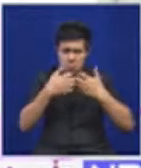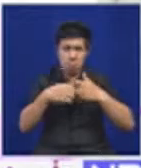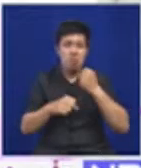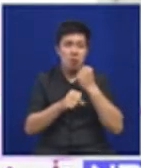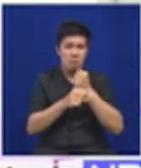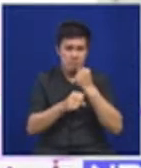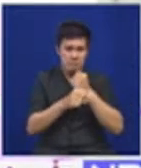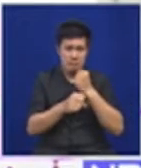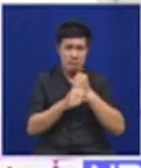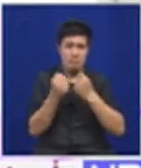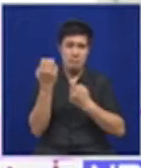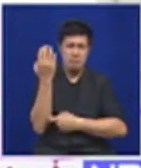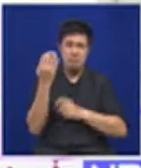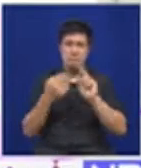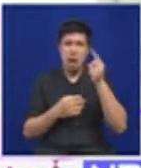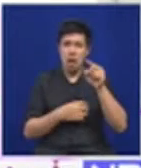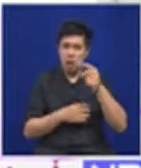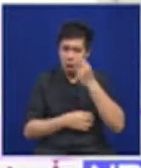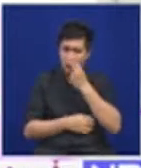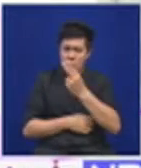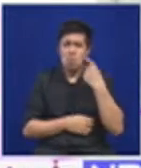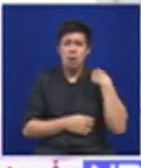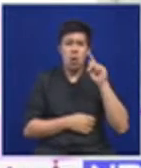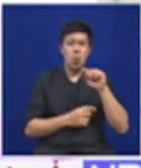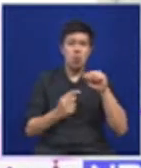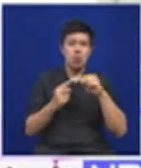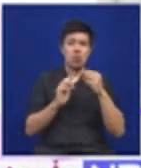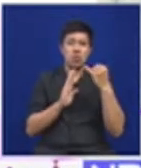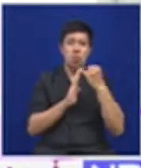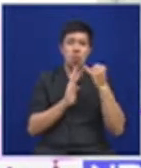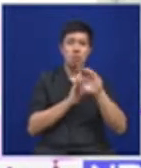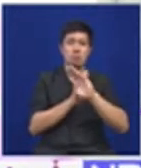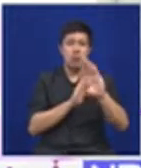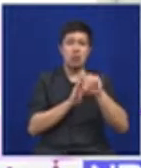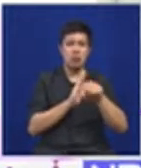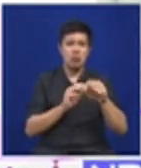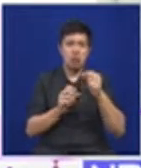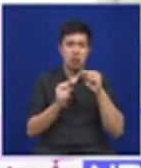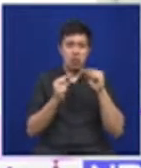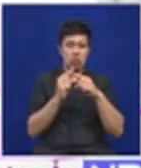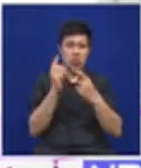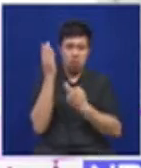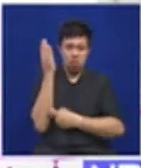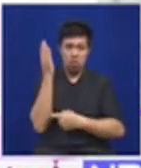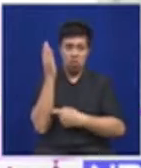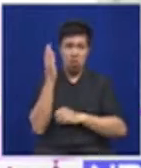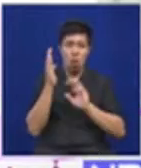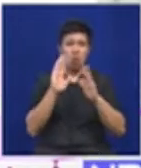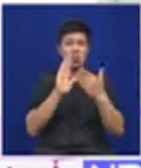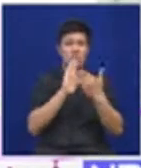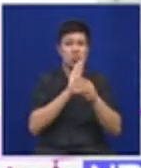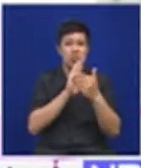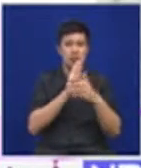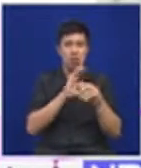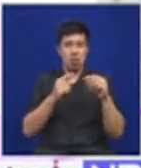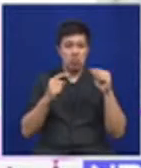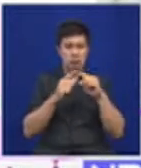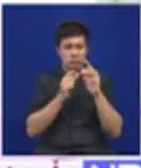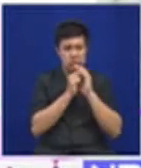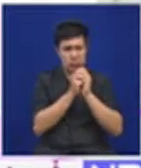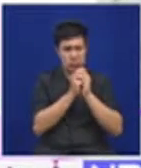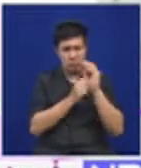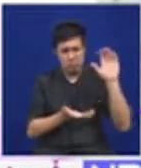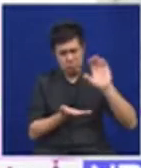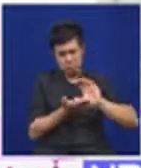นะครับเพราะเขาเห็นผลประโยชน์ว่าเนื่องจากพื้นการเนี่ยเป็นพื้นที่ปลูกยางหลักของยางอิสานดังนั้นการที่จีนจะมาท